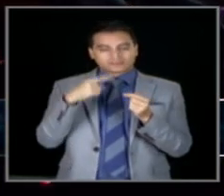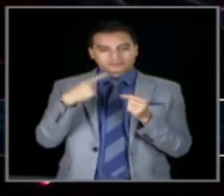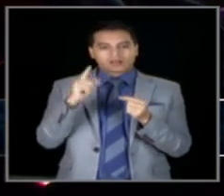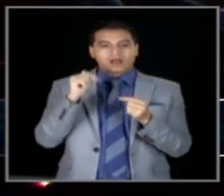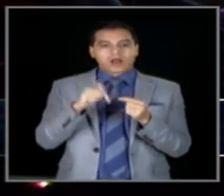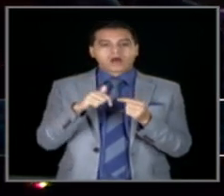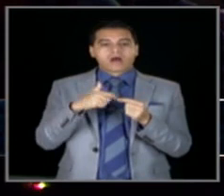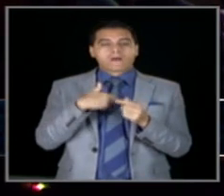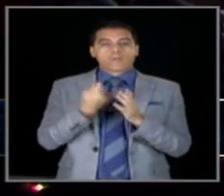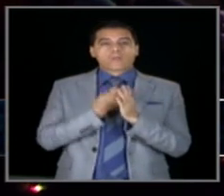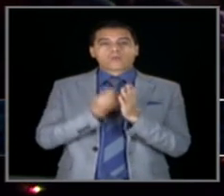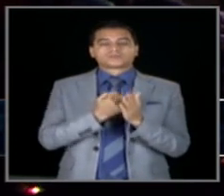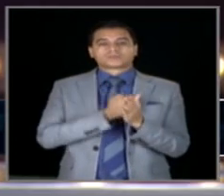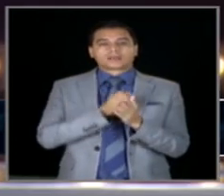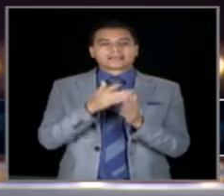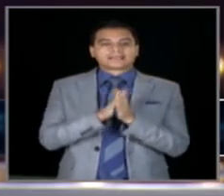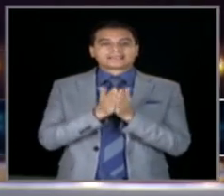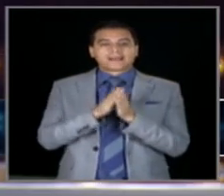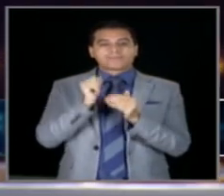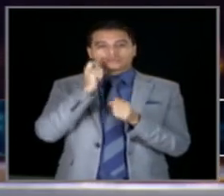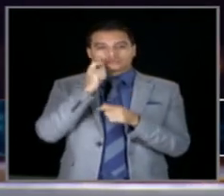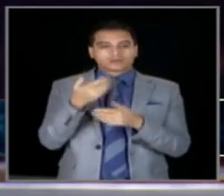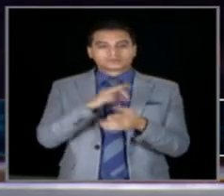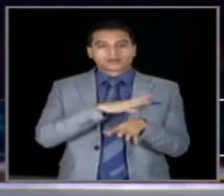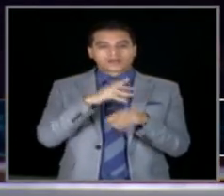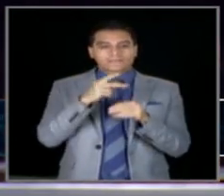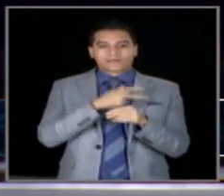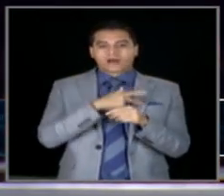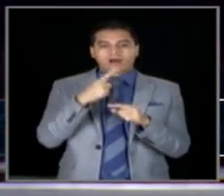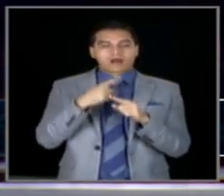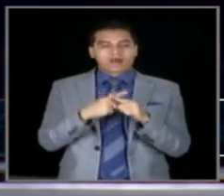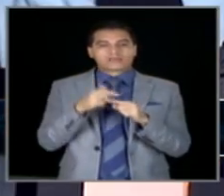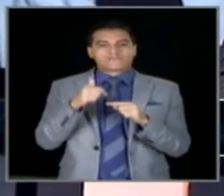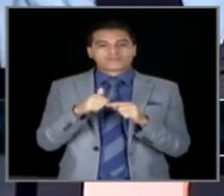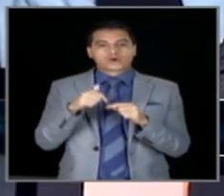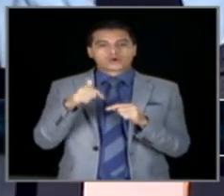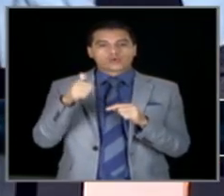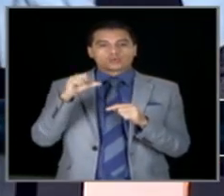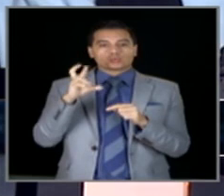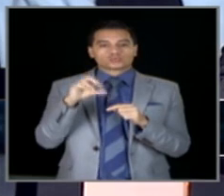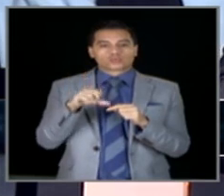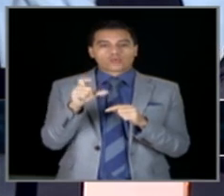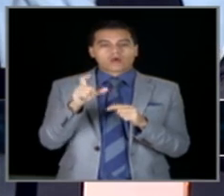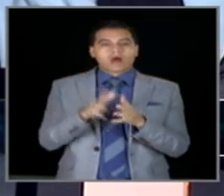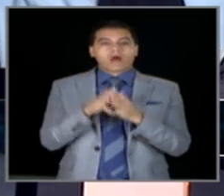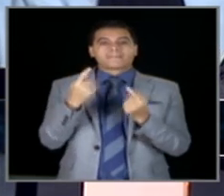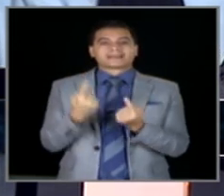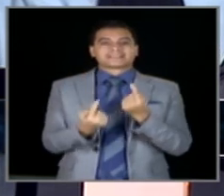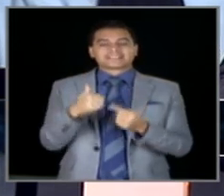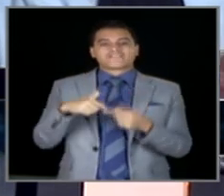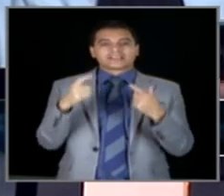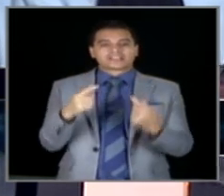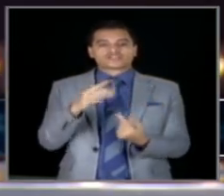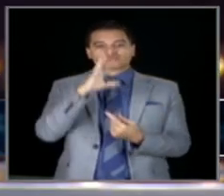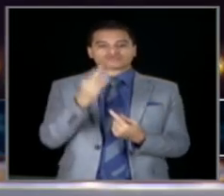وكتاب سيرة ذاتية رئيس مصري راحل، فمن هو؟ محمد نجيب. غلط. لوزون هي أكبر جزيرة بإحدى دول جنوب شرق آسيا،